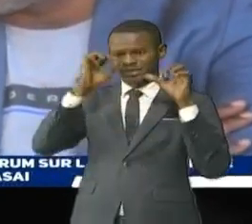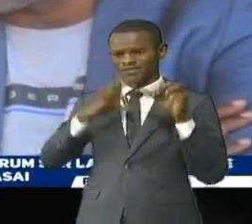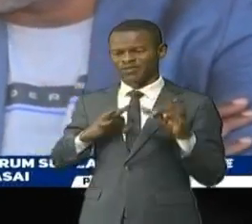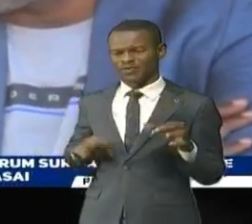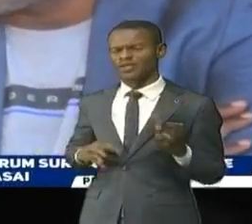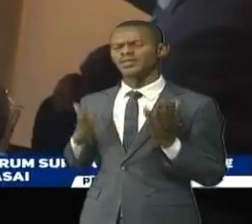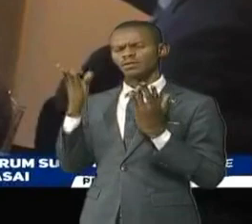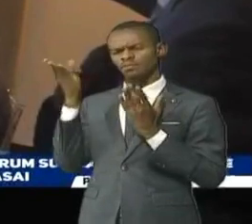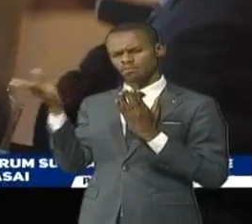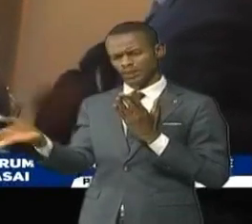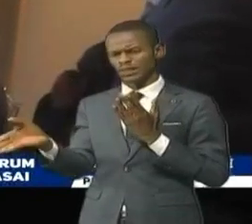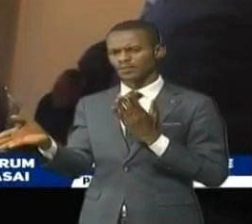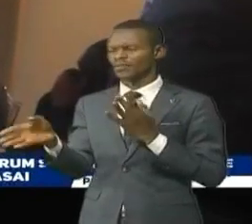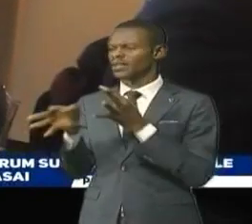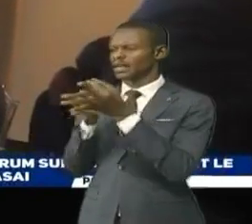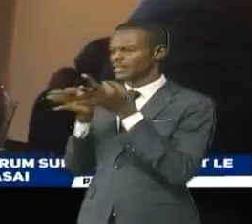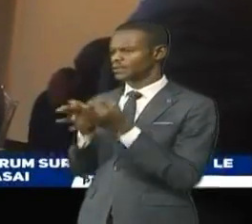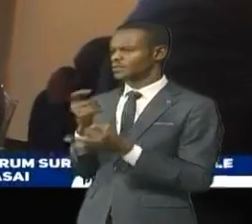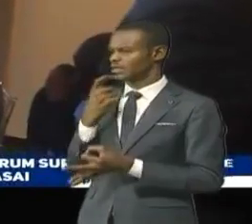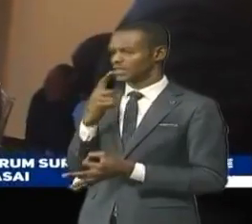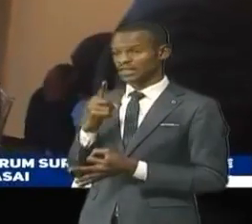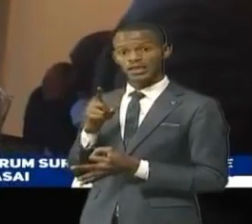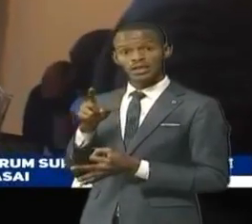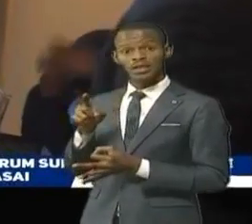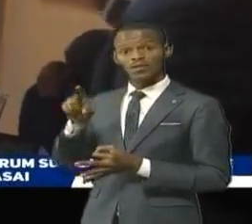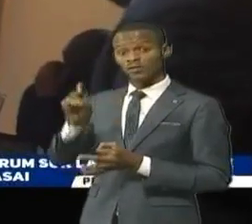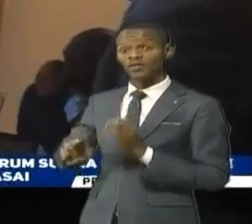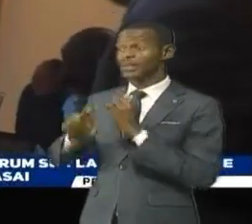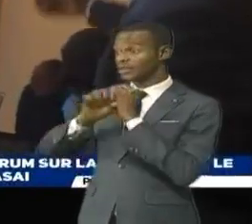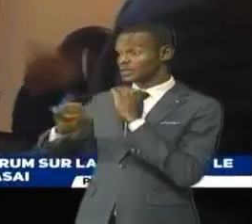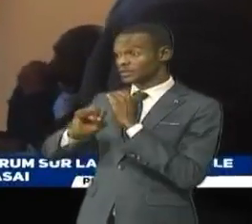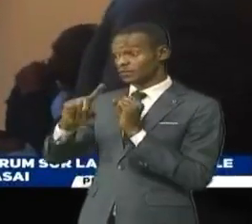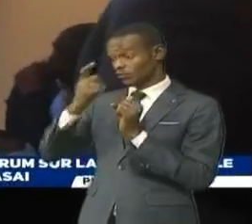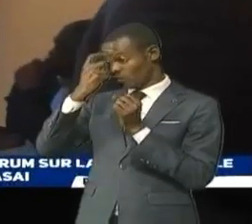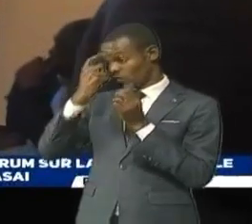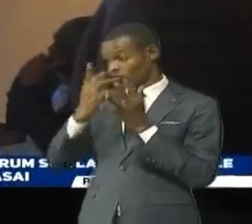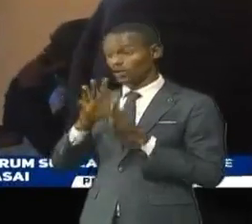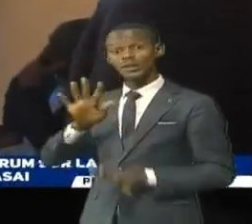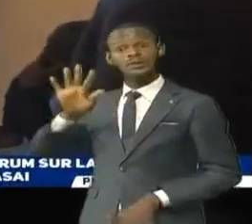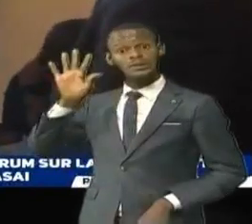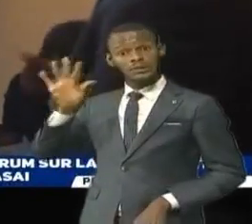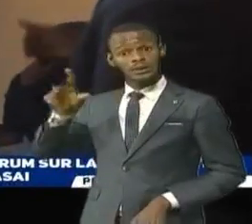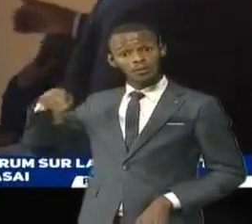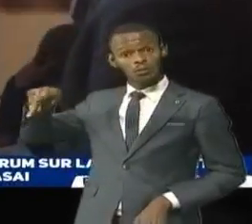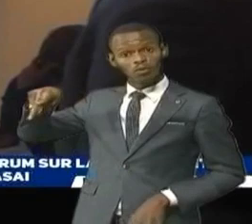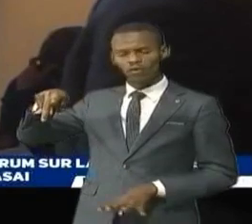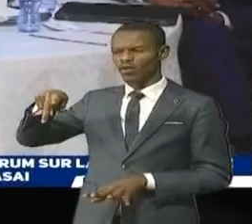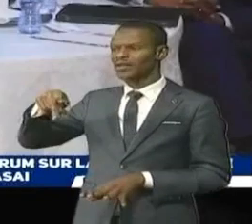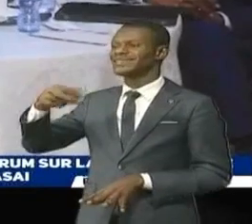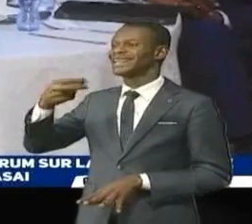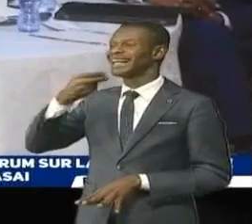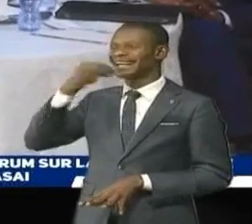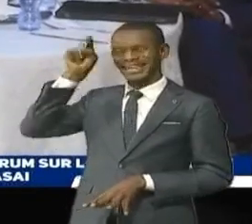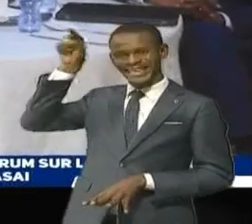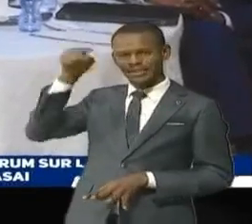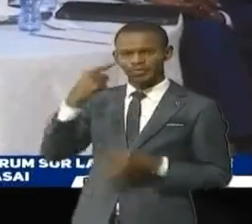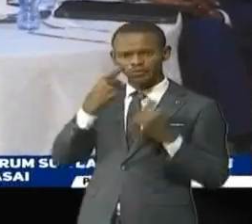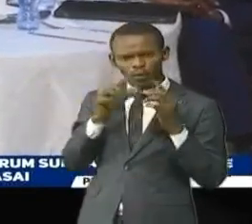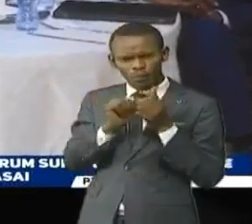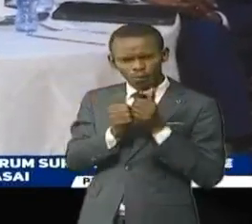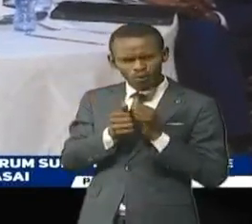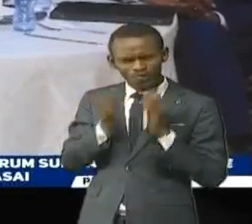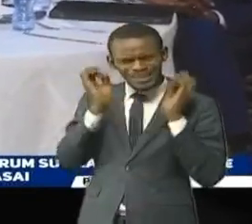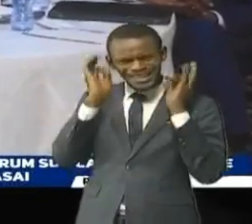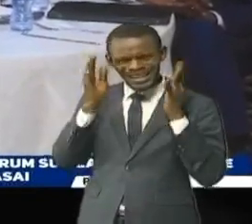était de sensibiliser le gouverneur des 5 provinces issues de l'espace kassaïen sur le mont qui ronge la région centre de la